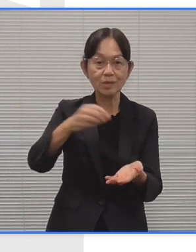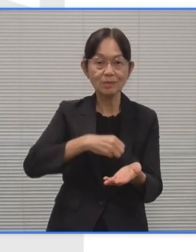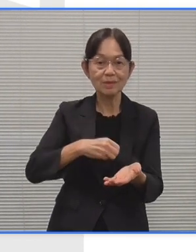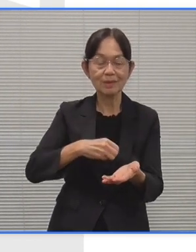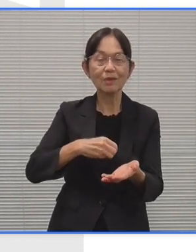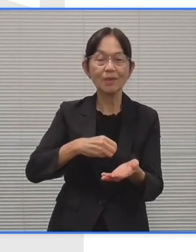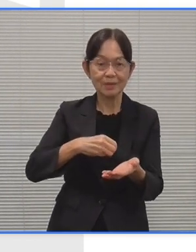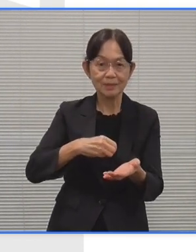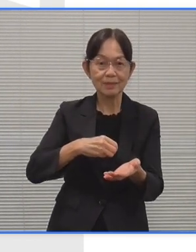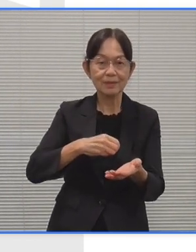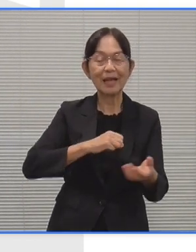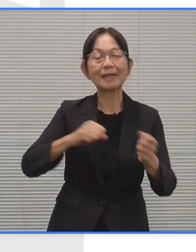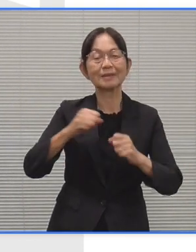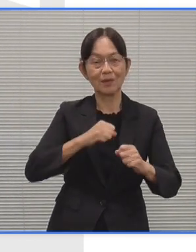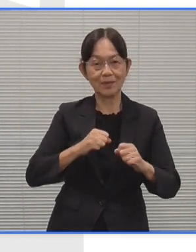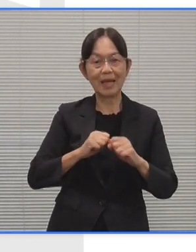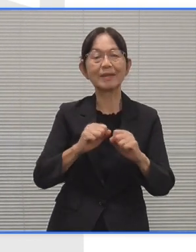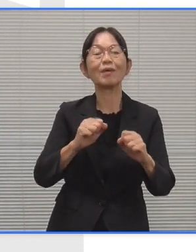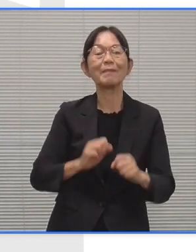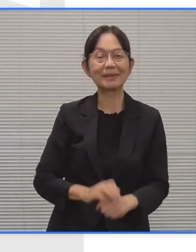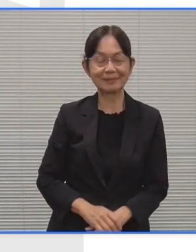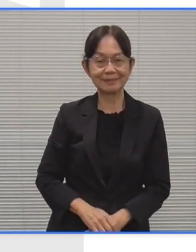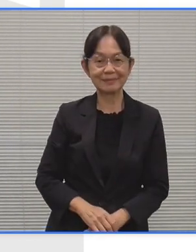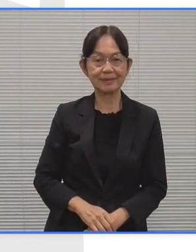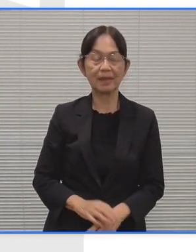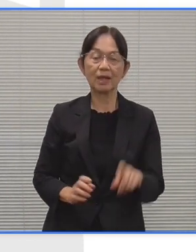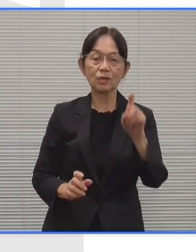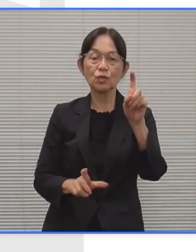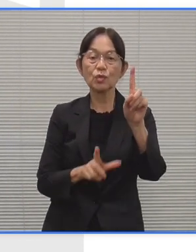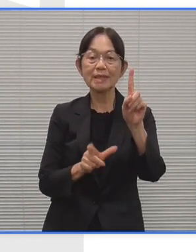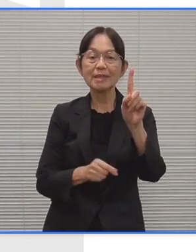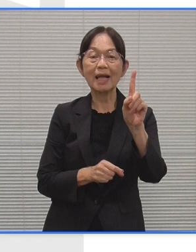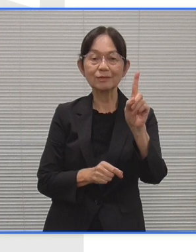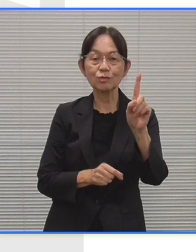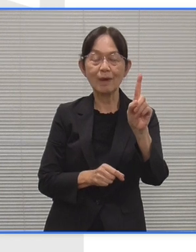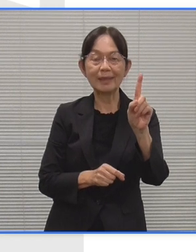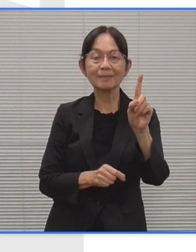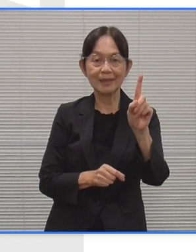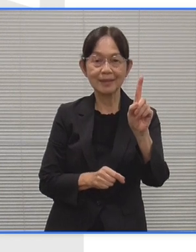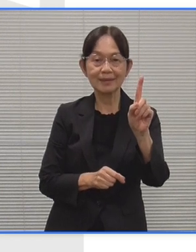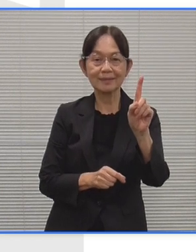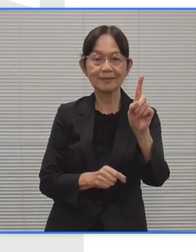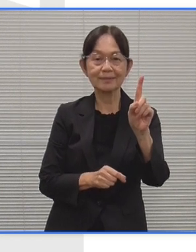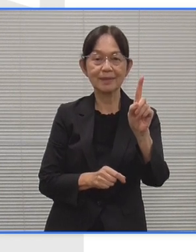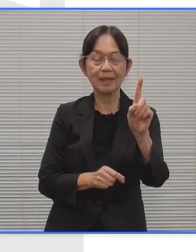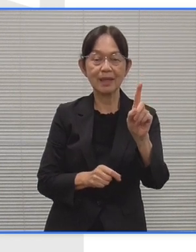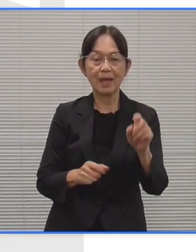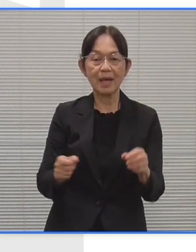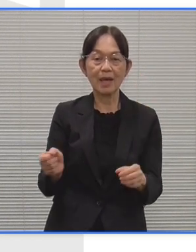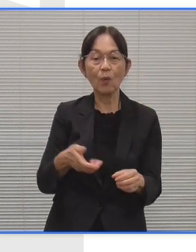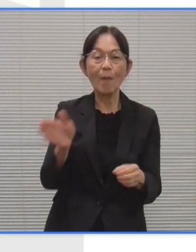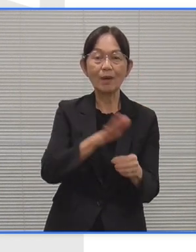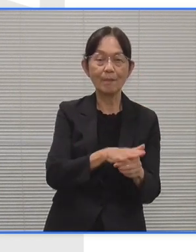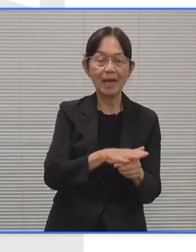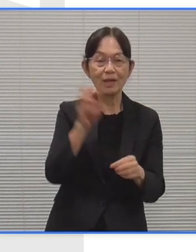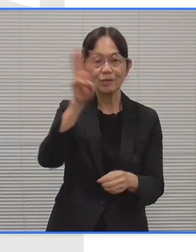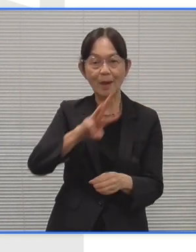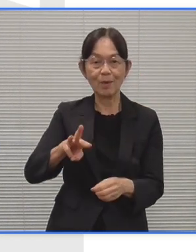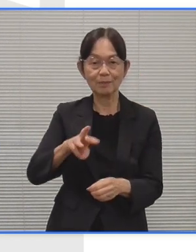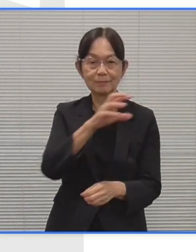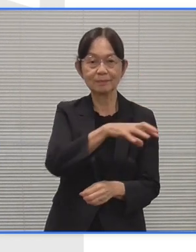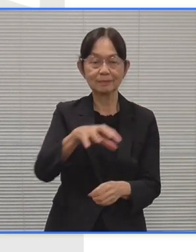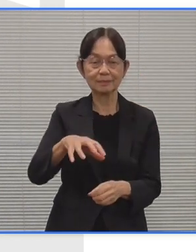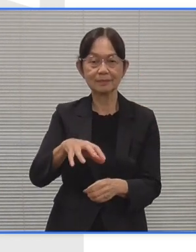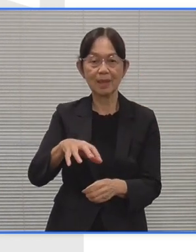ントをやっています。11月はですね、駒込、巣